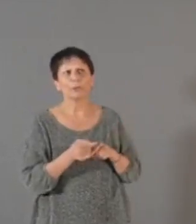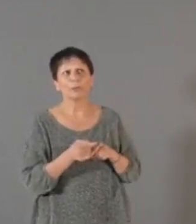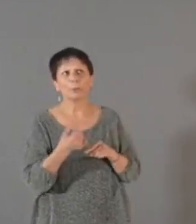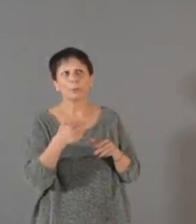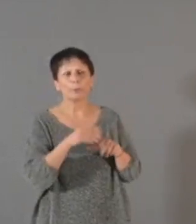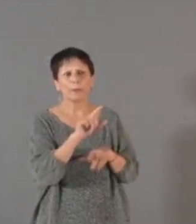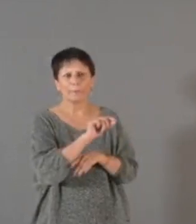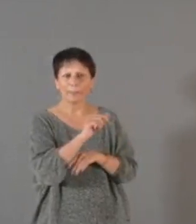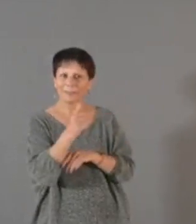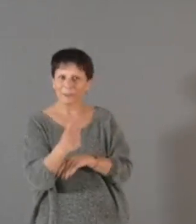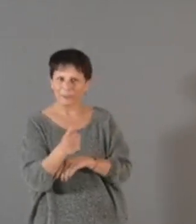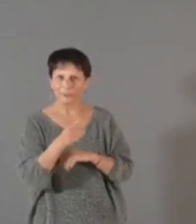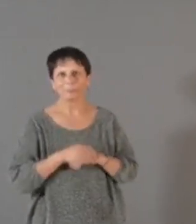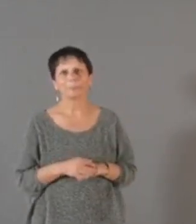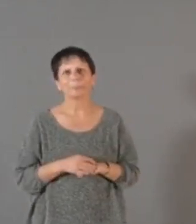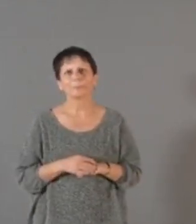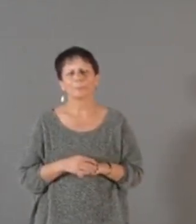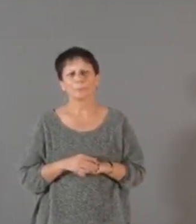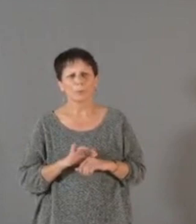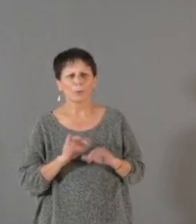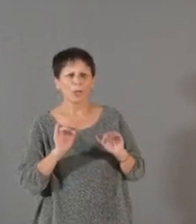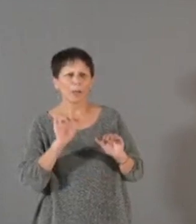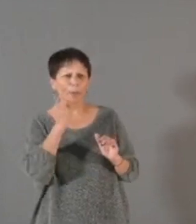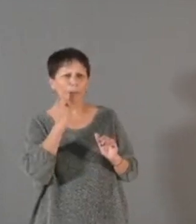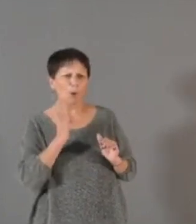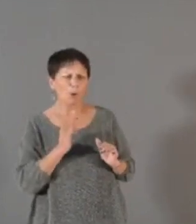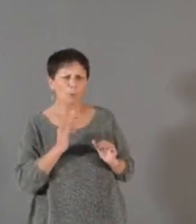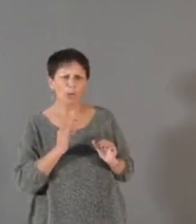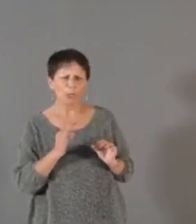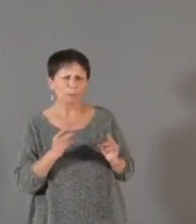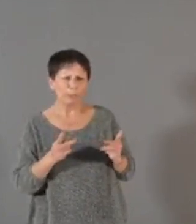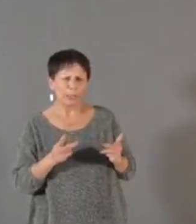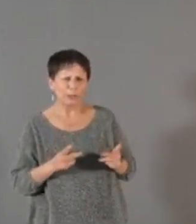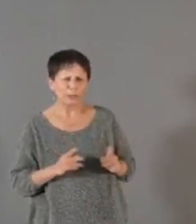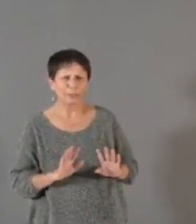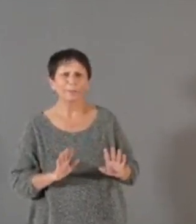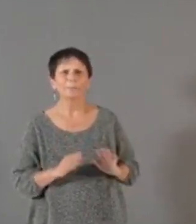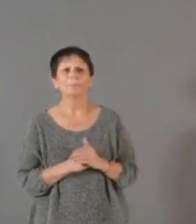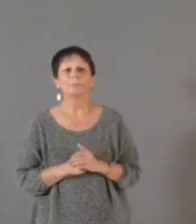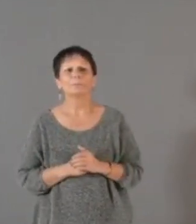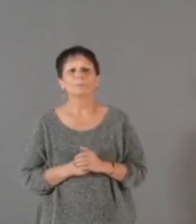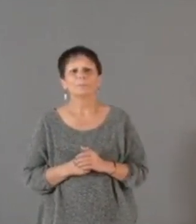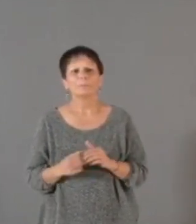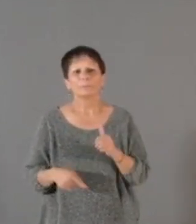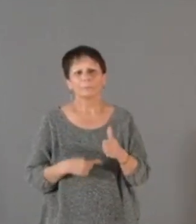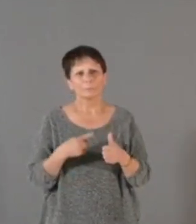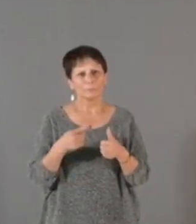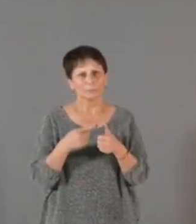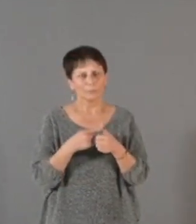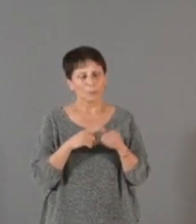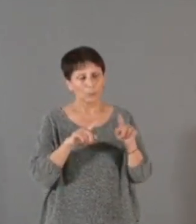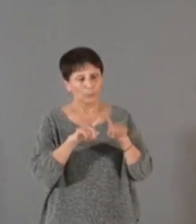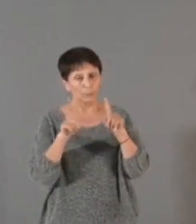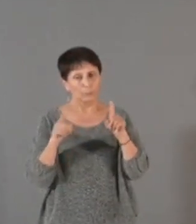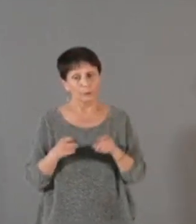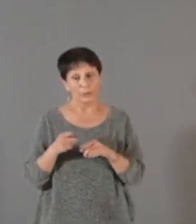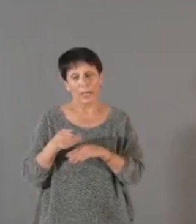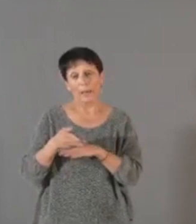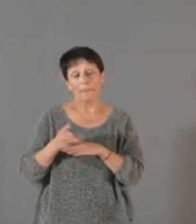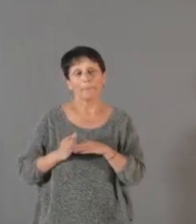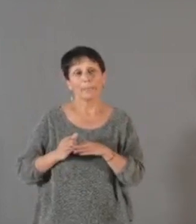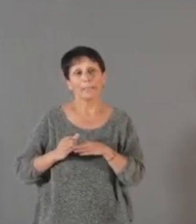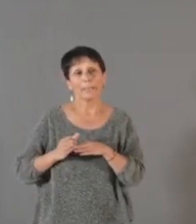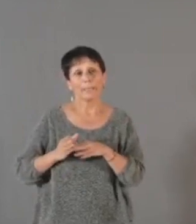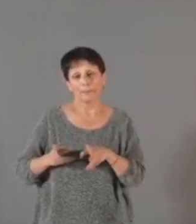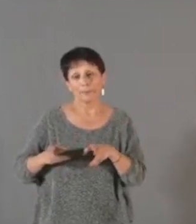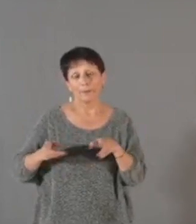2021. Et donc quelques remarques assez succinctes. Tout d'abord que ce budget de mi-mandat,